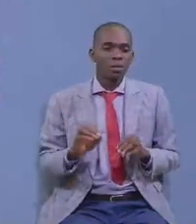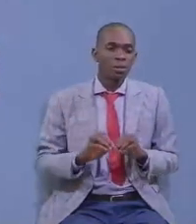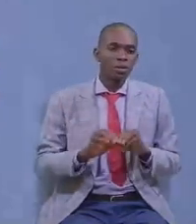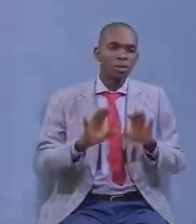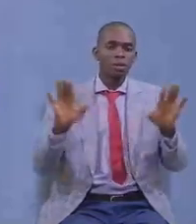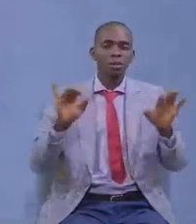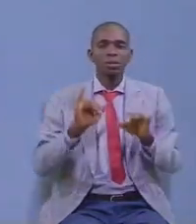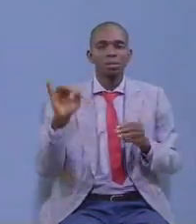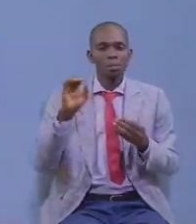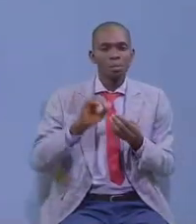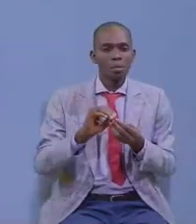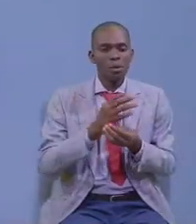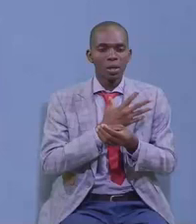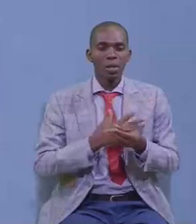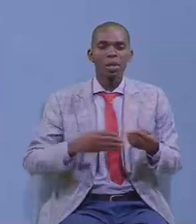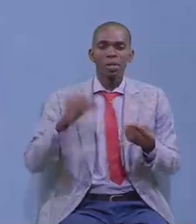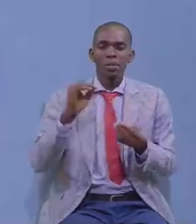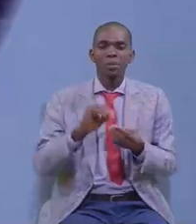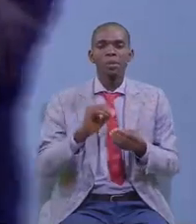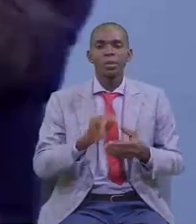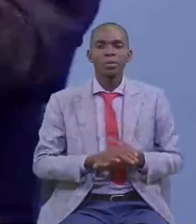croissante et croissante.